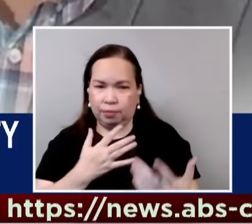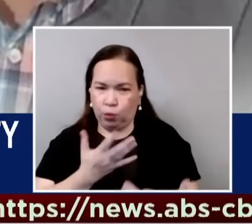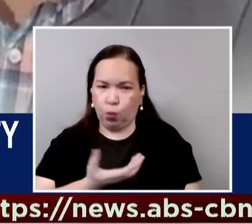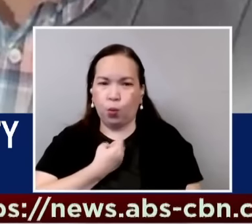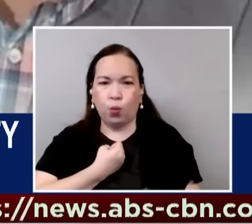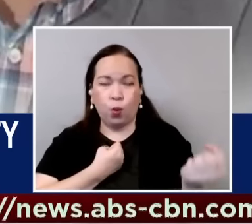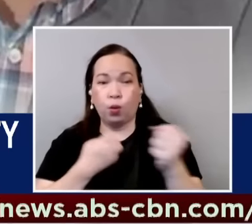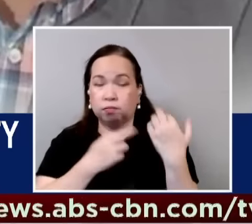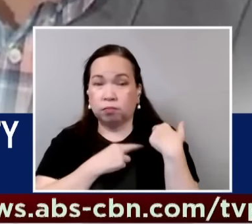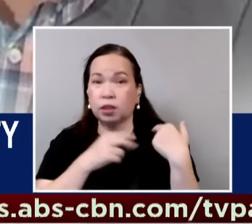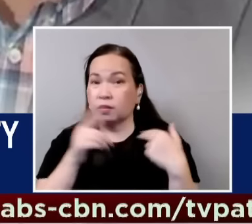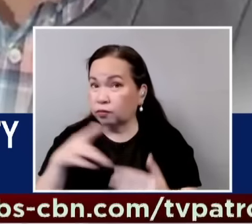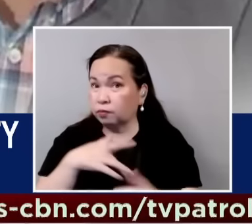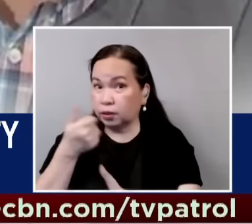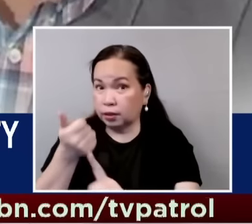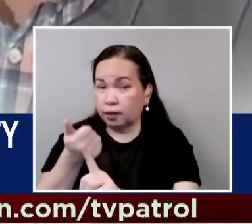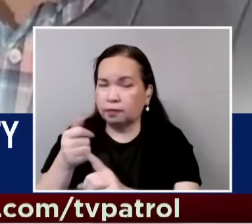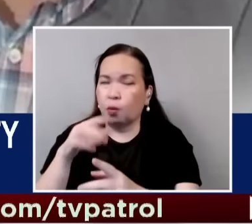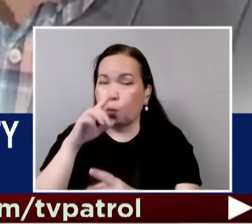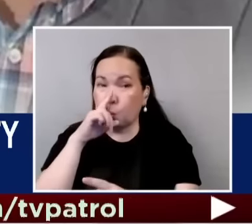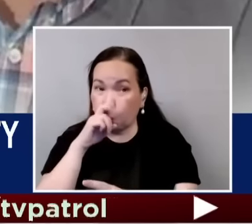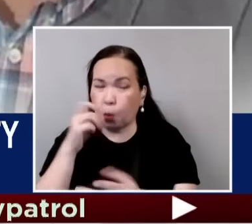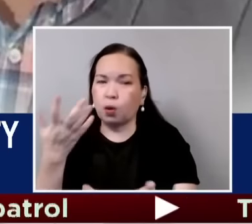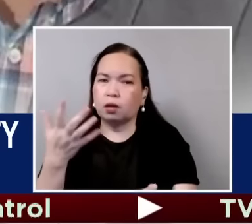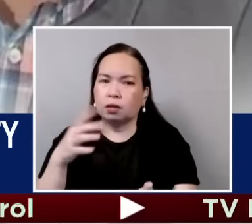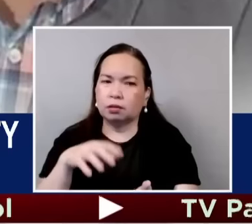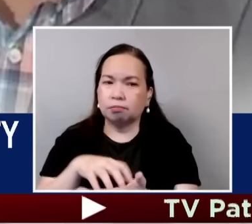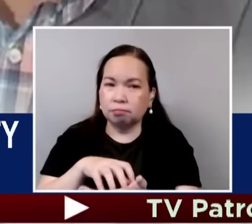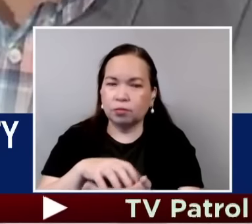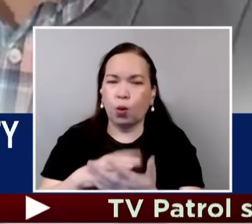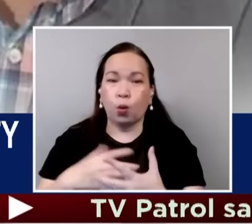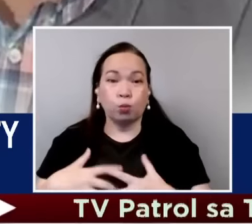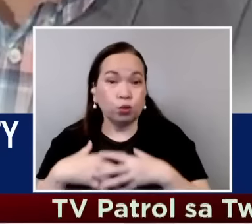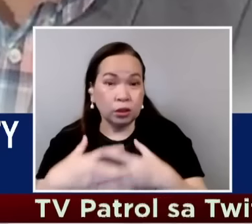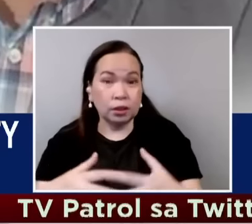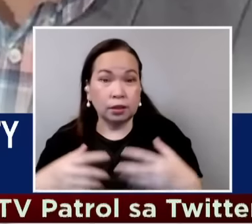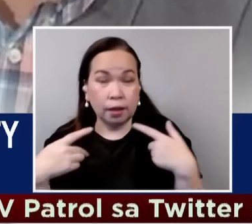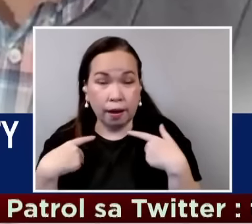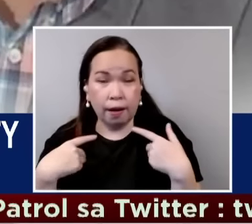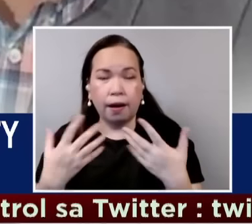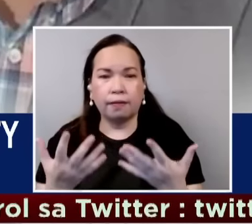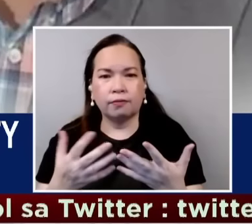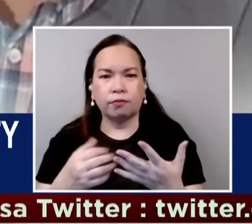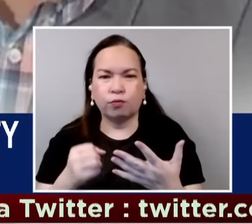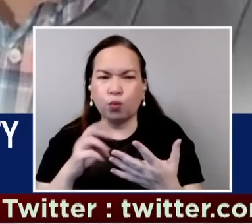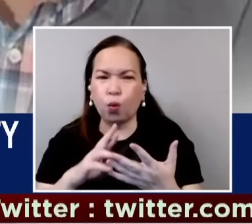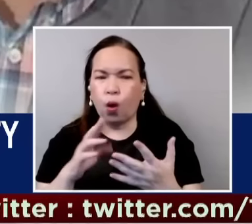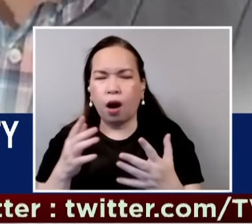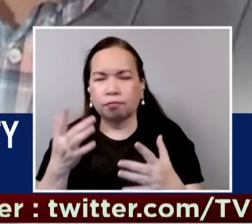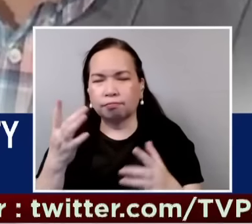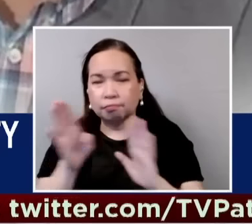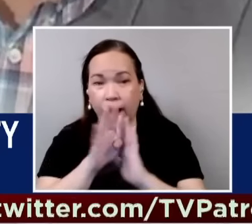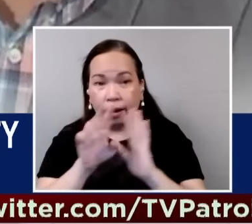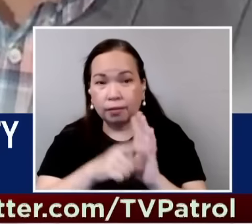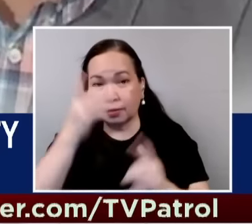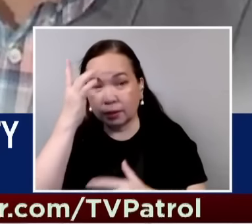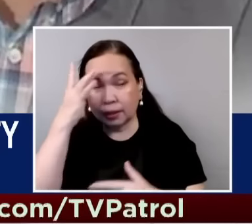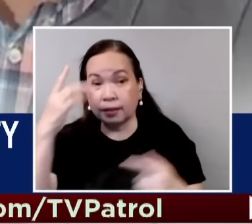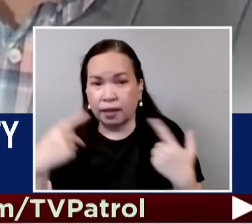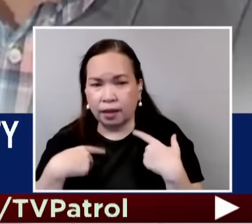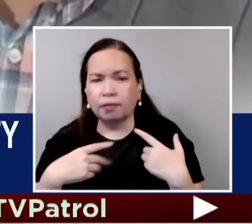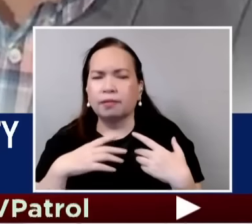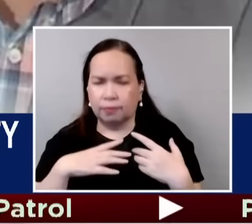vulnerable, if you are an elderly or mga buntis, no, may mga comorbidities, we should continue